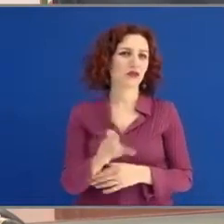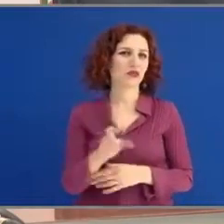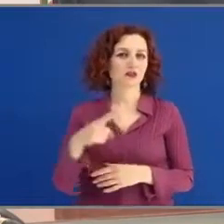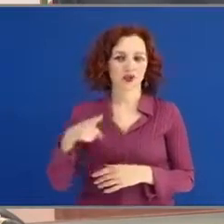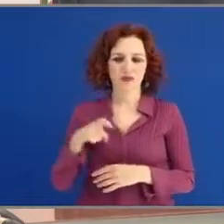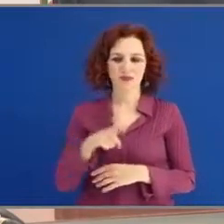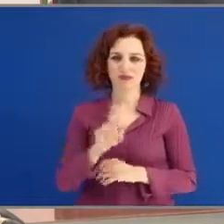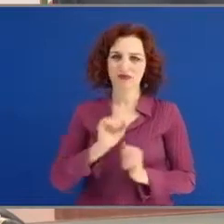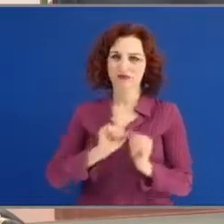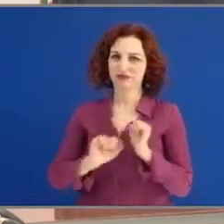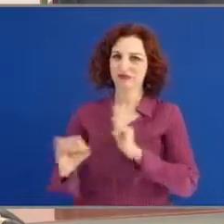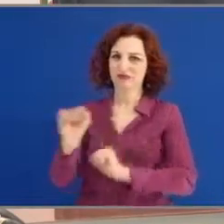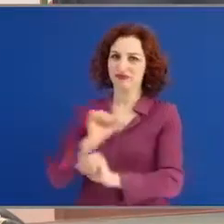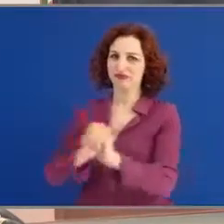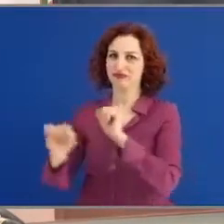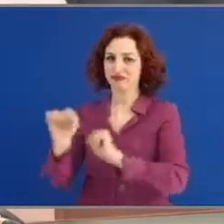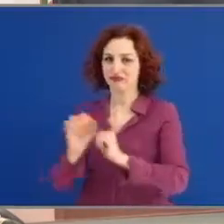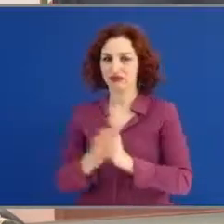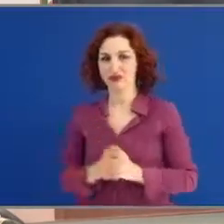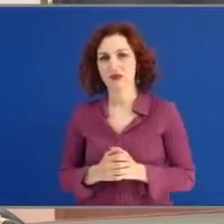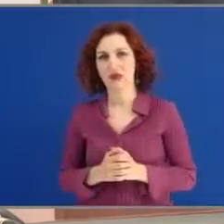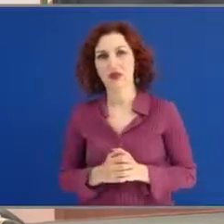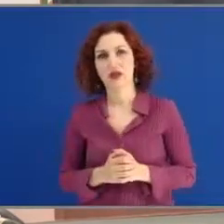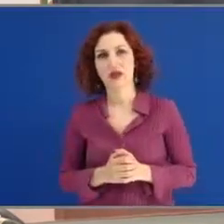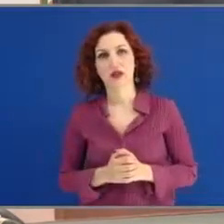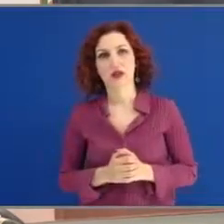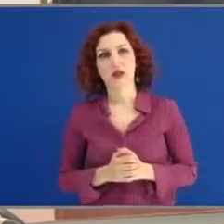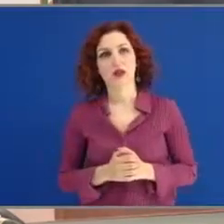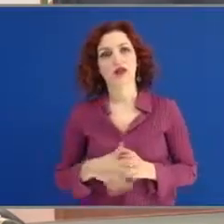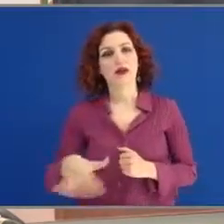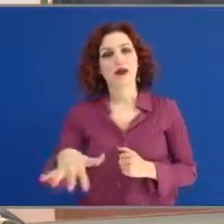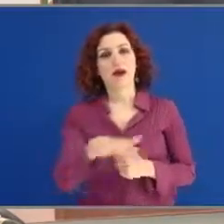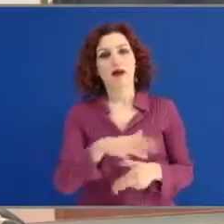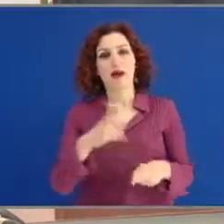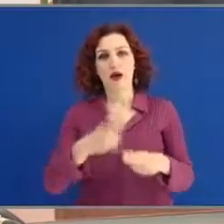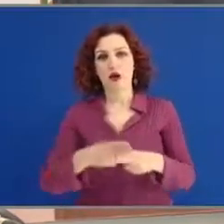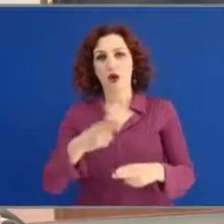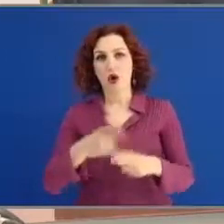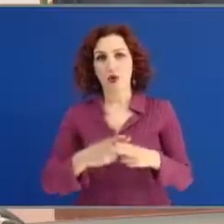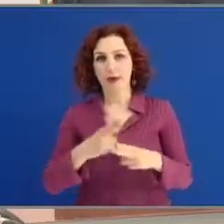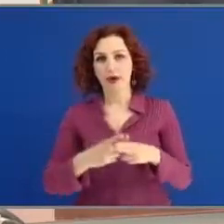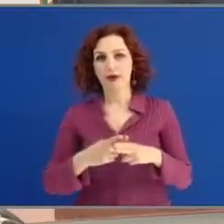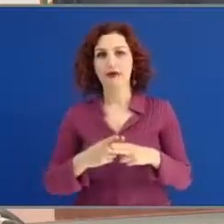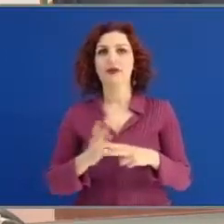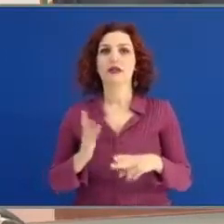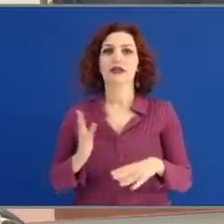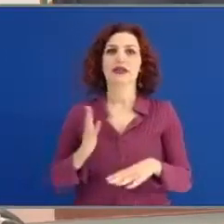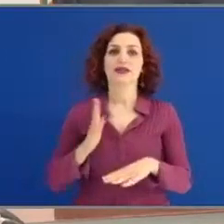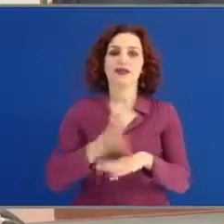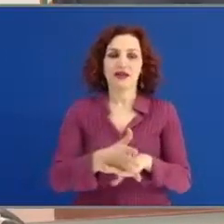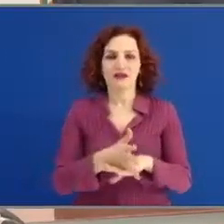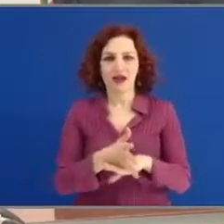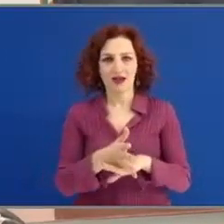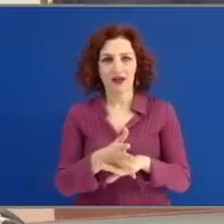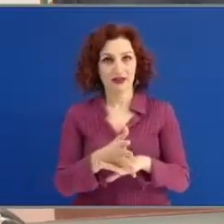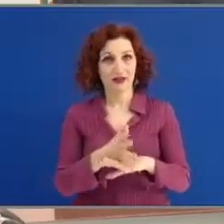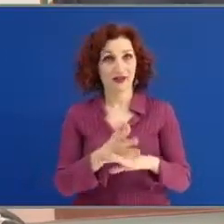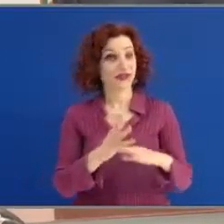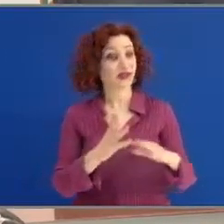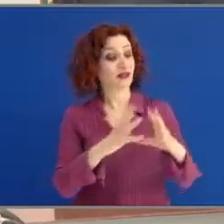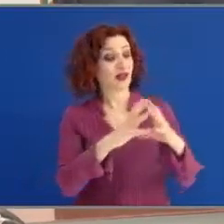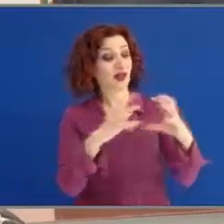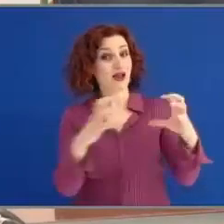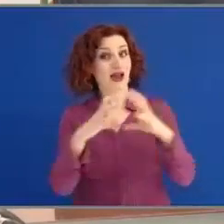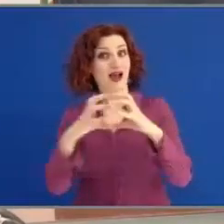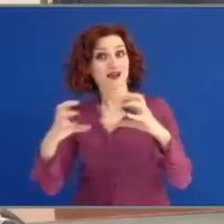oncologiche. Dicevo sulle aree di Roma e gli interventi sulle nostre aziende ospedaliere, sono